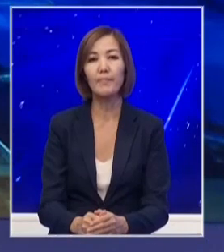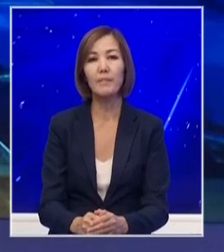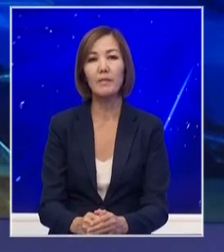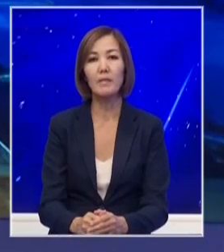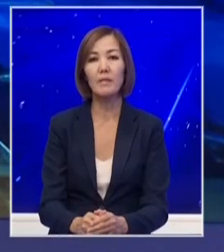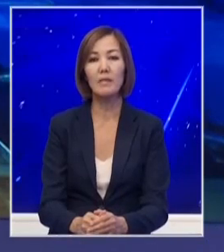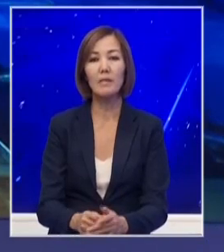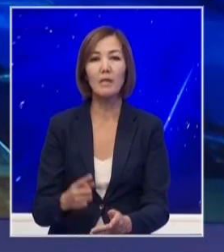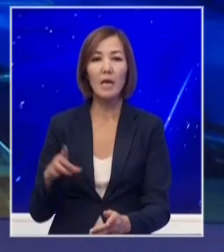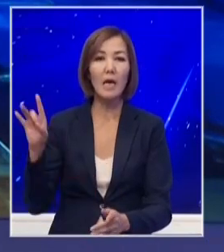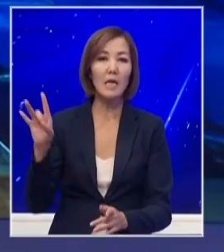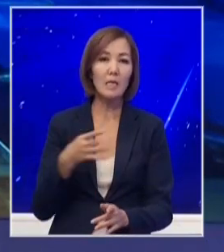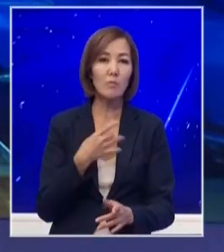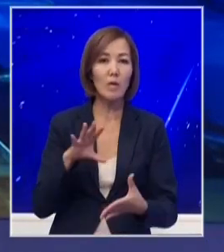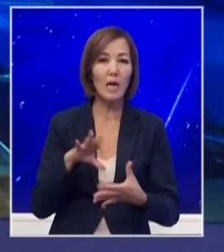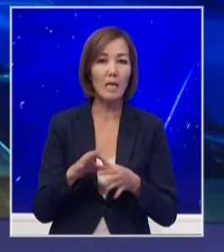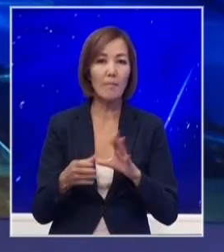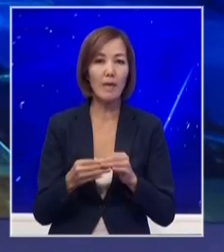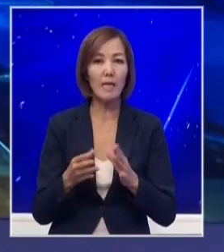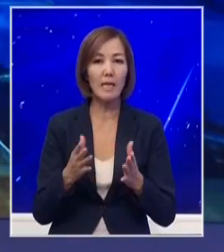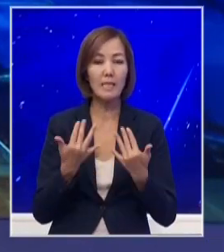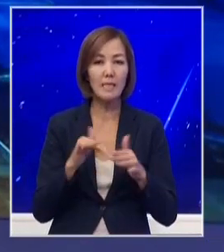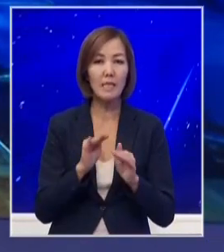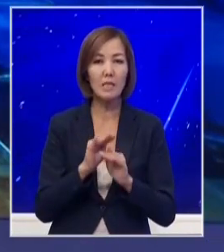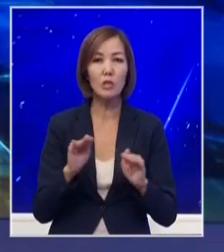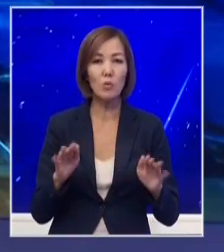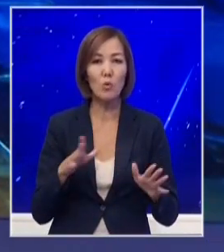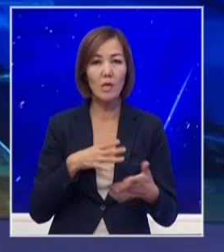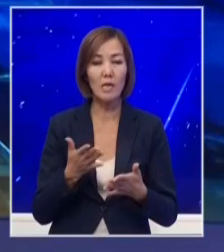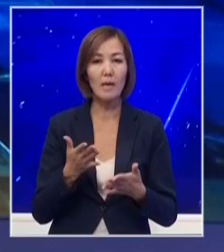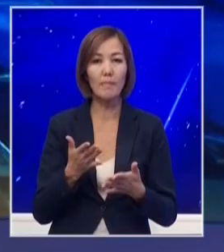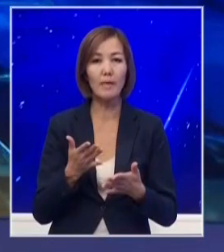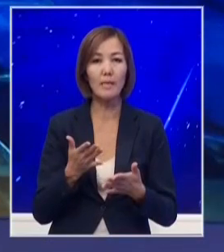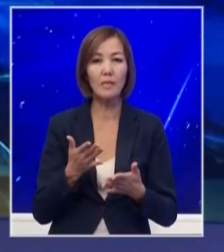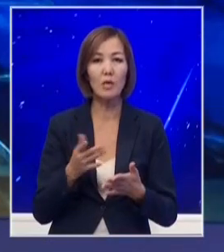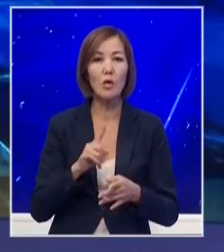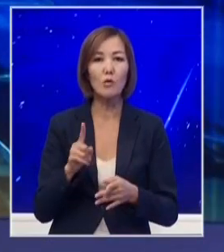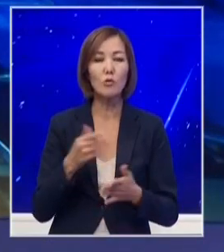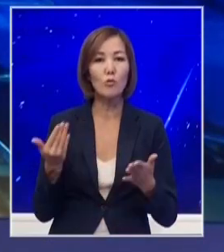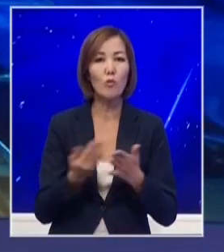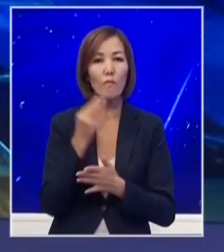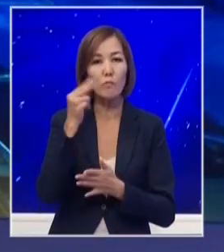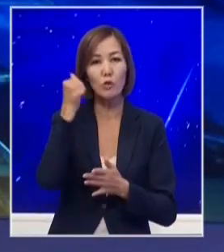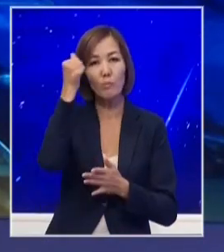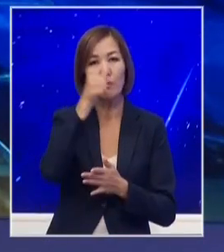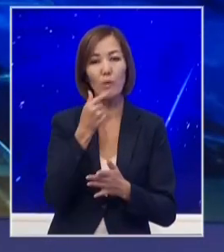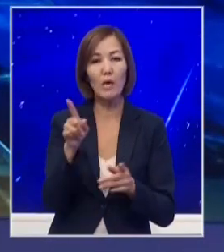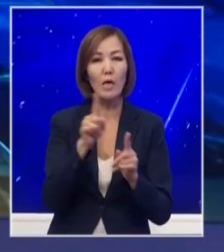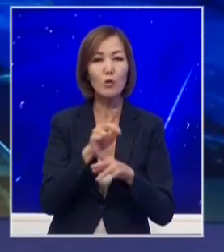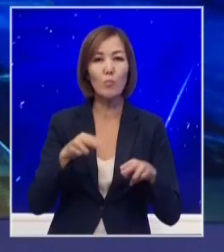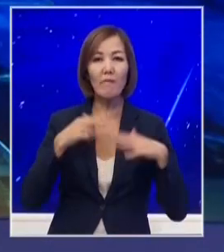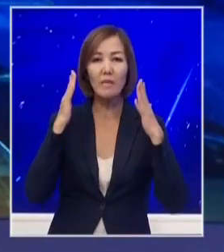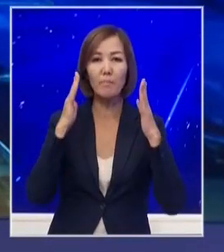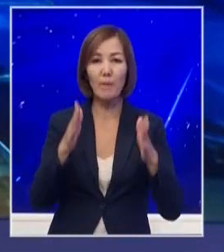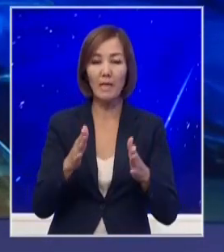Впервые состоялась республиканская олимпиада для сельских школьников. Посылом стало то, что в новом учебном году особое внимание